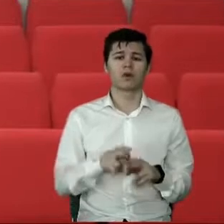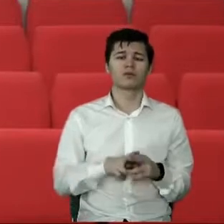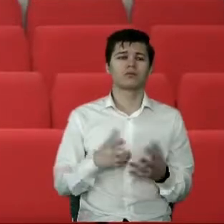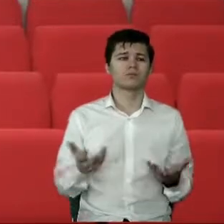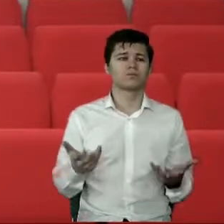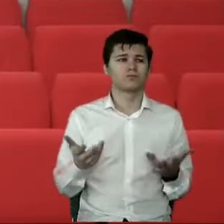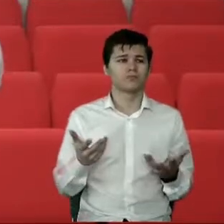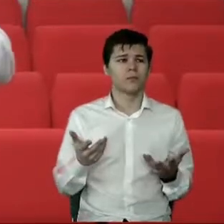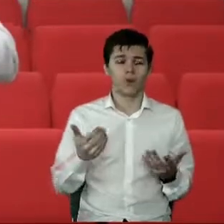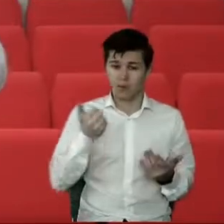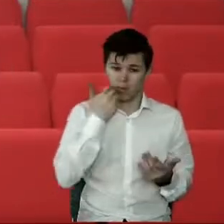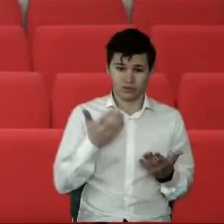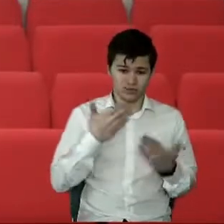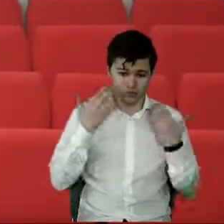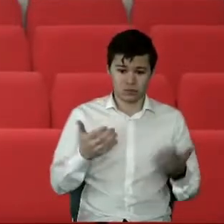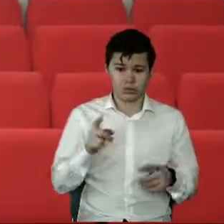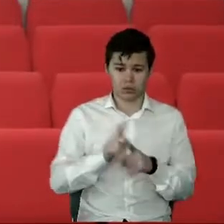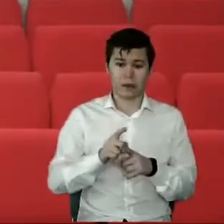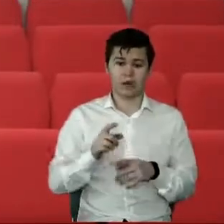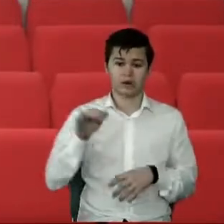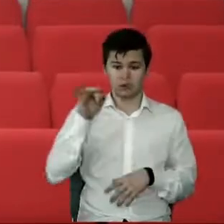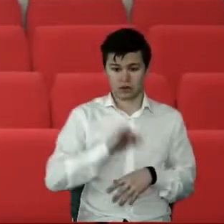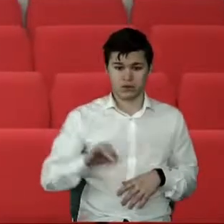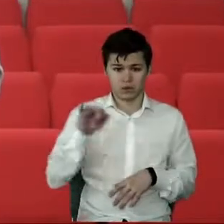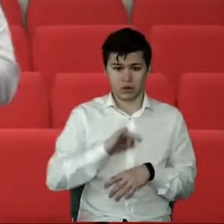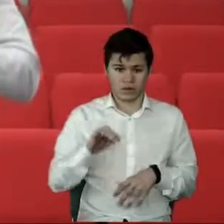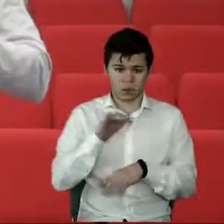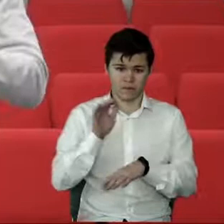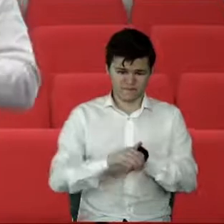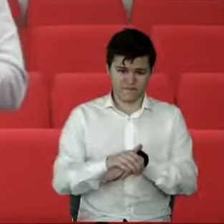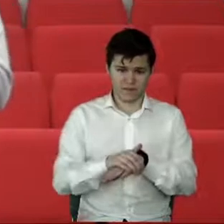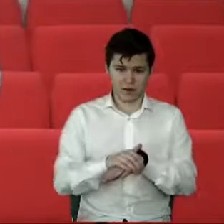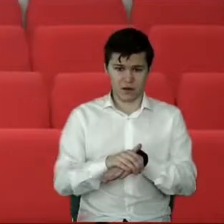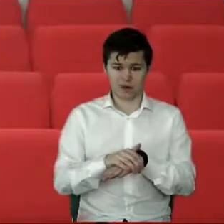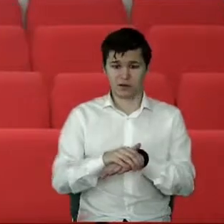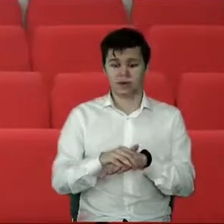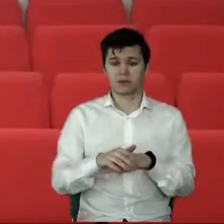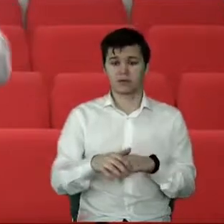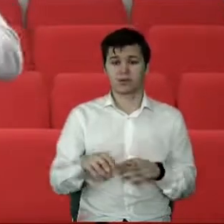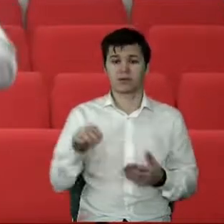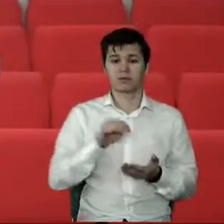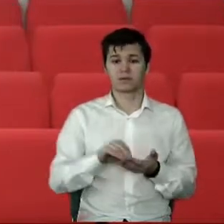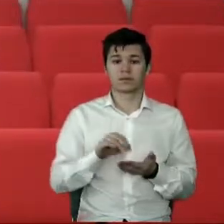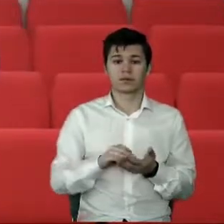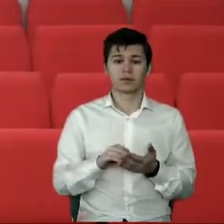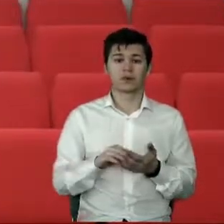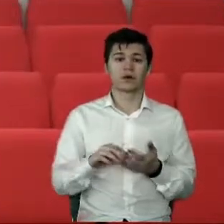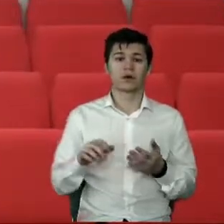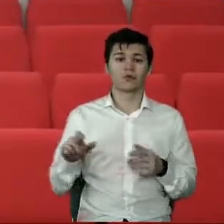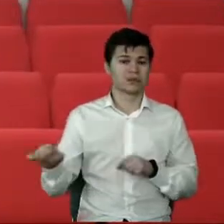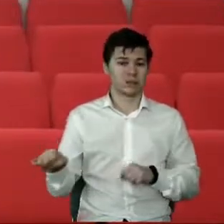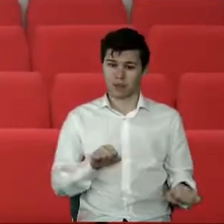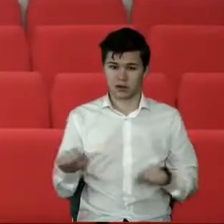понимается, не особо внушается. Но когда читаешь какие-то исторические трактовки библейских знамений, библейских событий, там написано «поколебалась земля», это